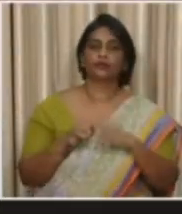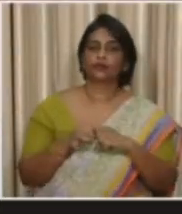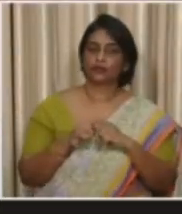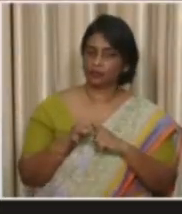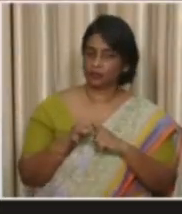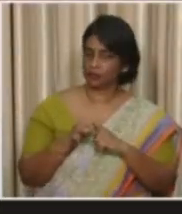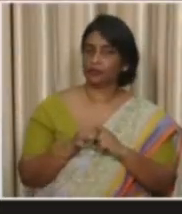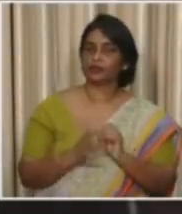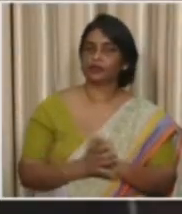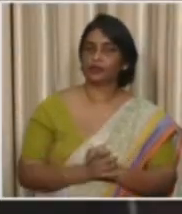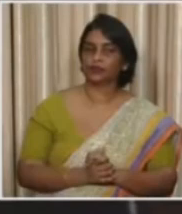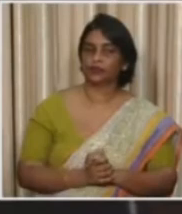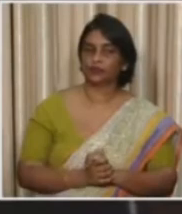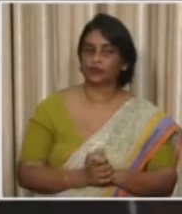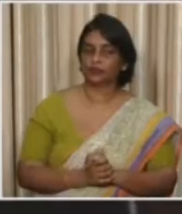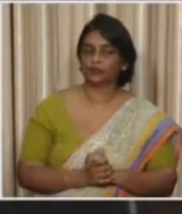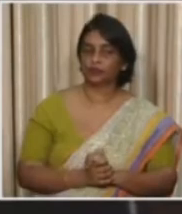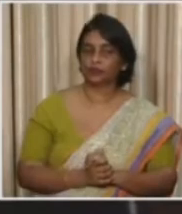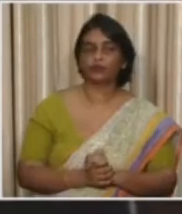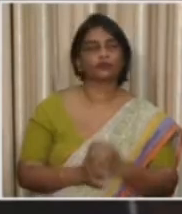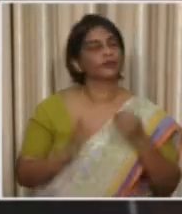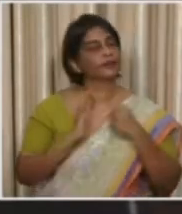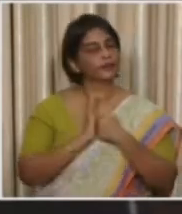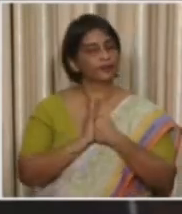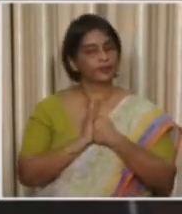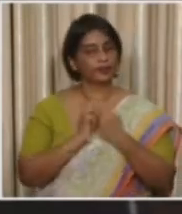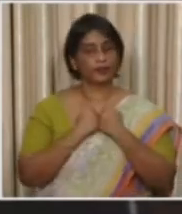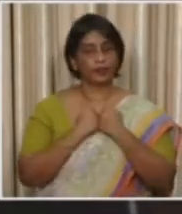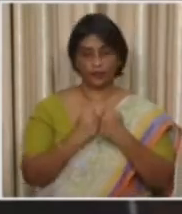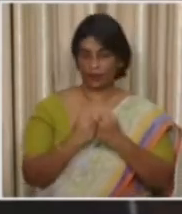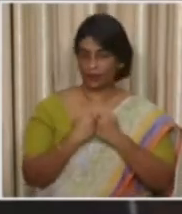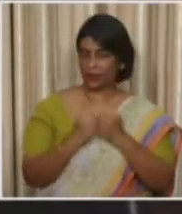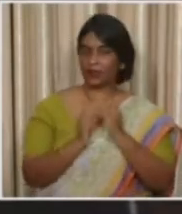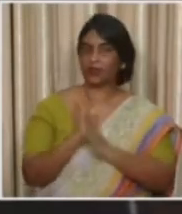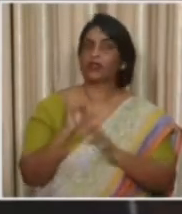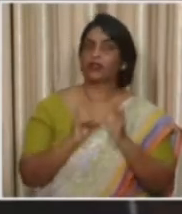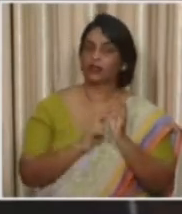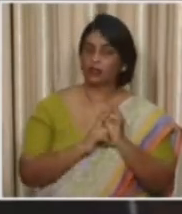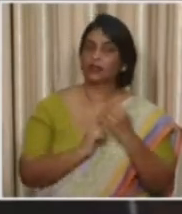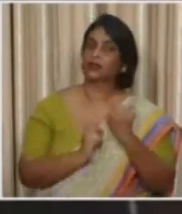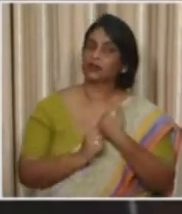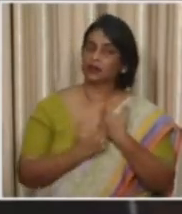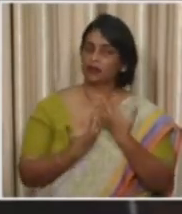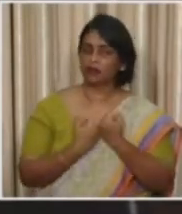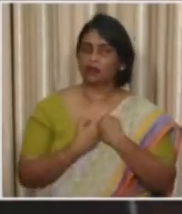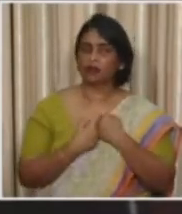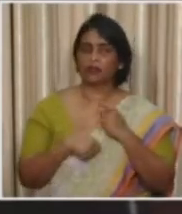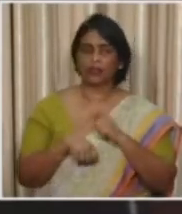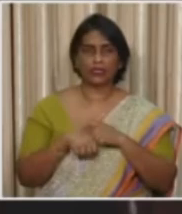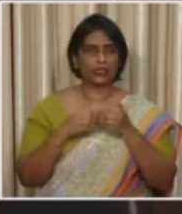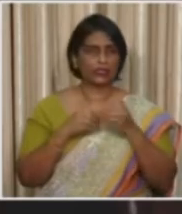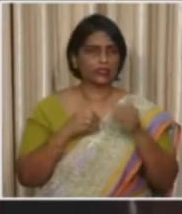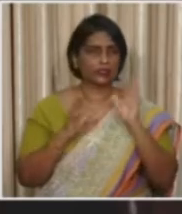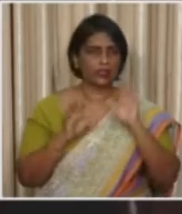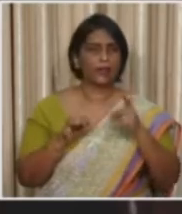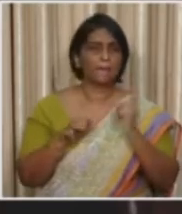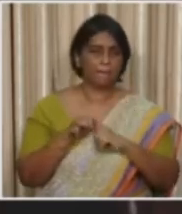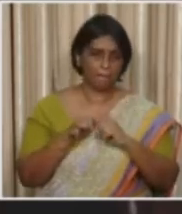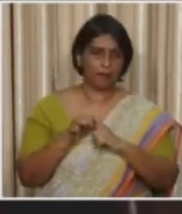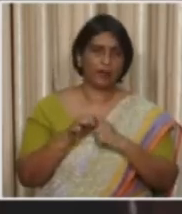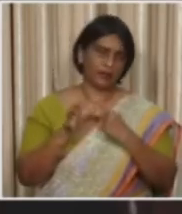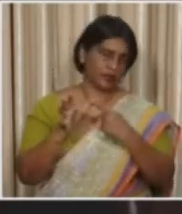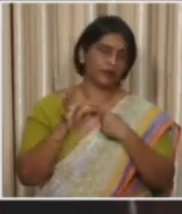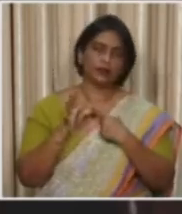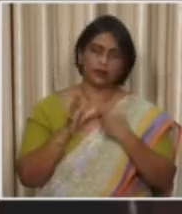ගරු කථානායකතුමනි, ගරු ප්‍රවාහන සහ මහාමාර්ග අමාත්‍යතුමනි, අපට ලැබෙන ඉතා සීමිත කාලය නිසා මේ ප්‍රශ්නට පිළිතුරක්